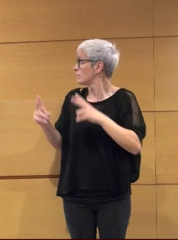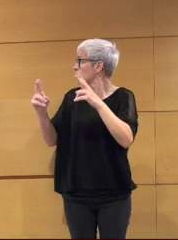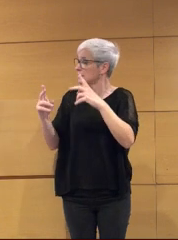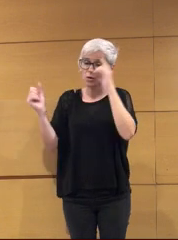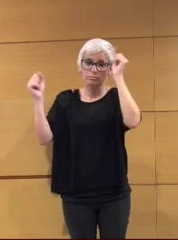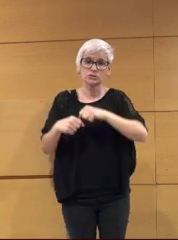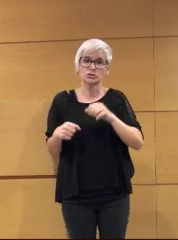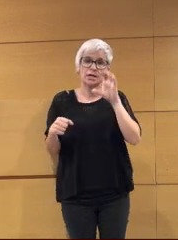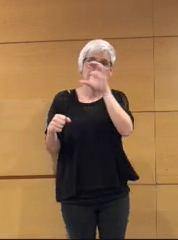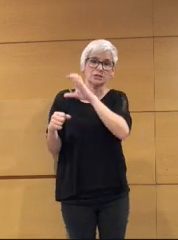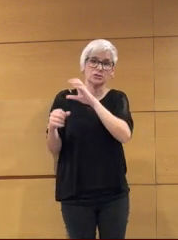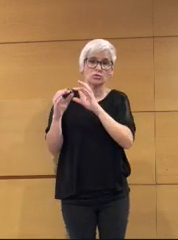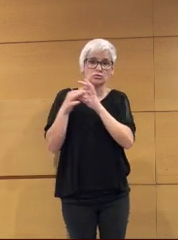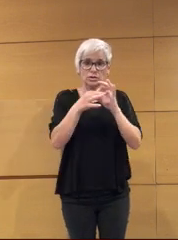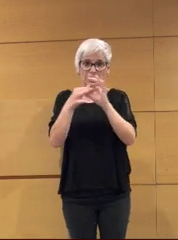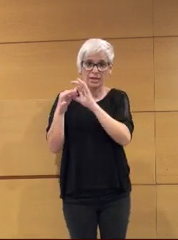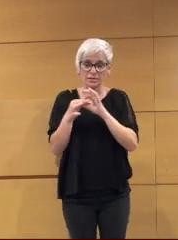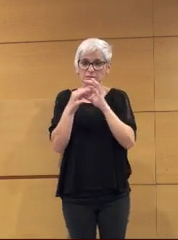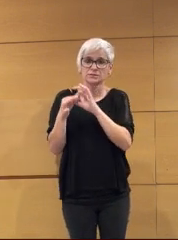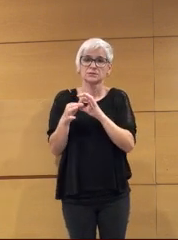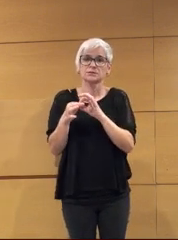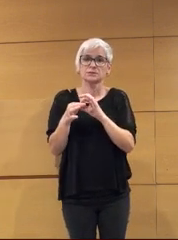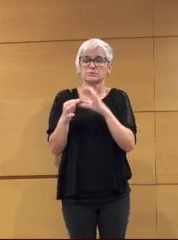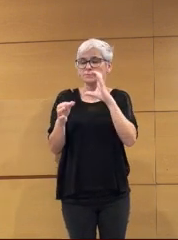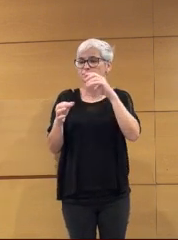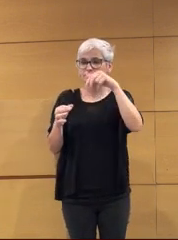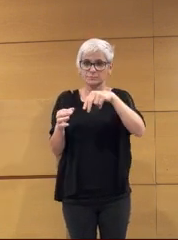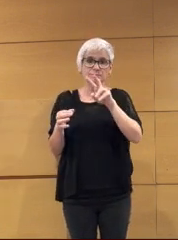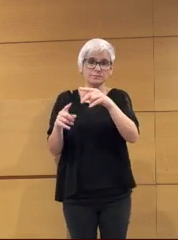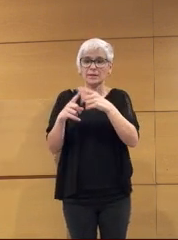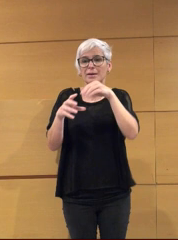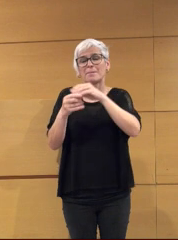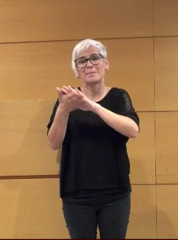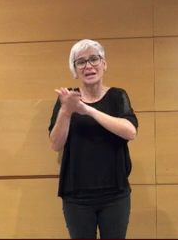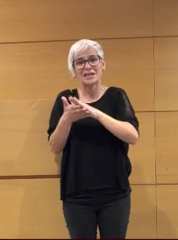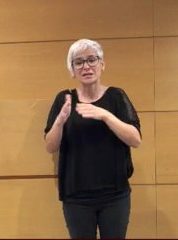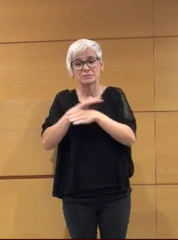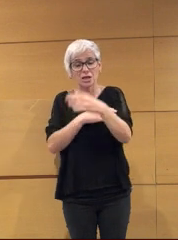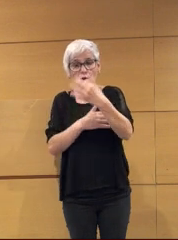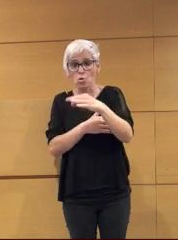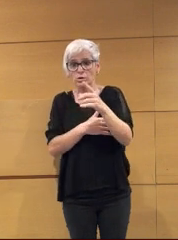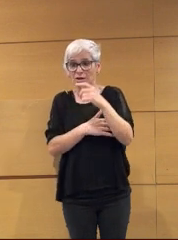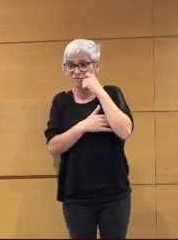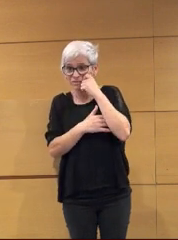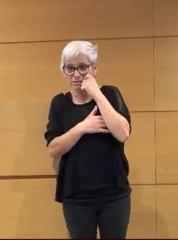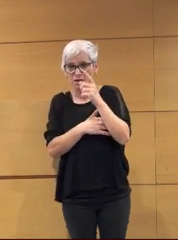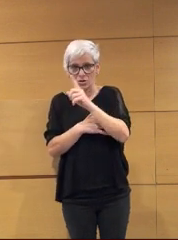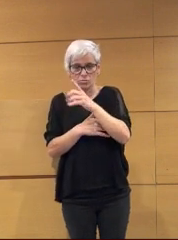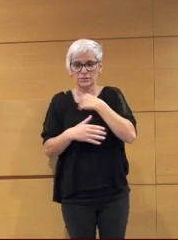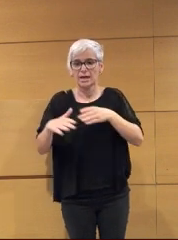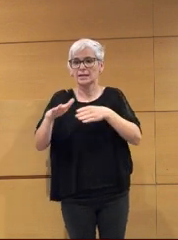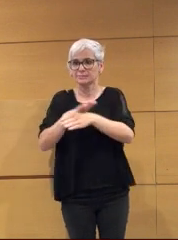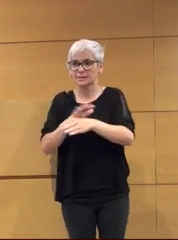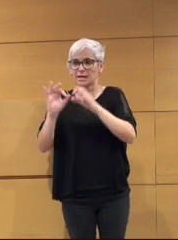de les Nacions Unides on es fa esment que no només estem parlant d'accessibilitat física, per tant, accessibilitat